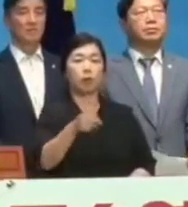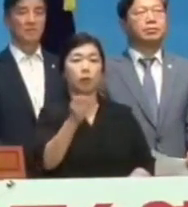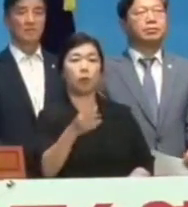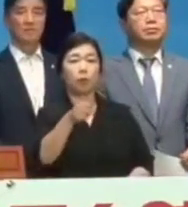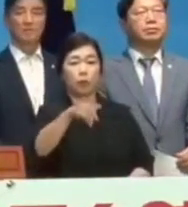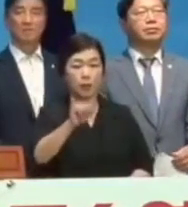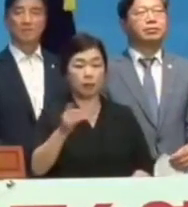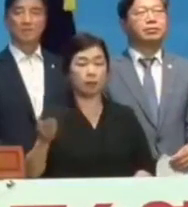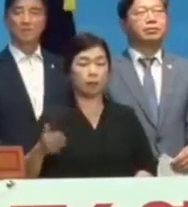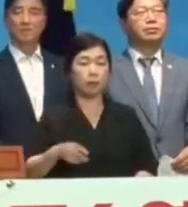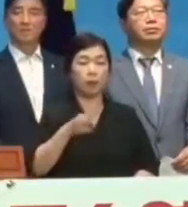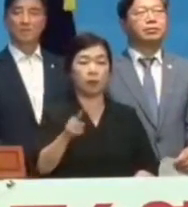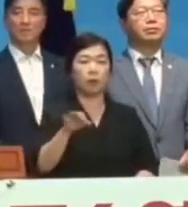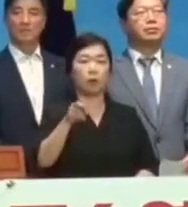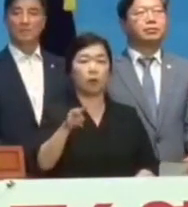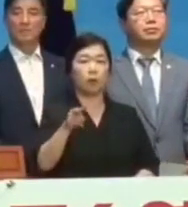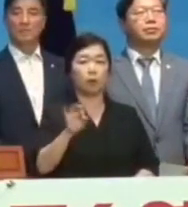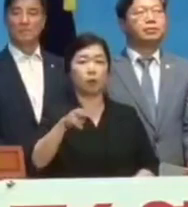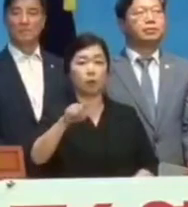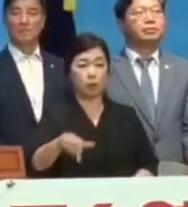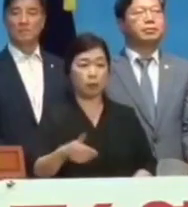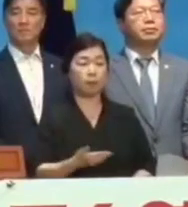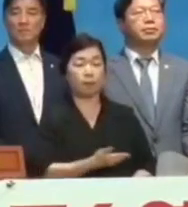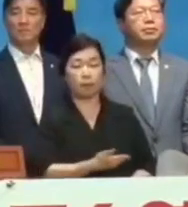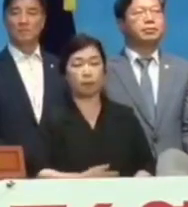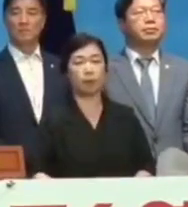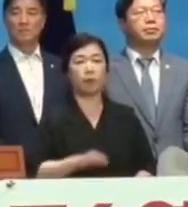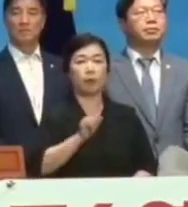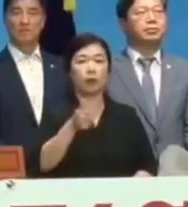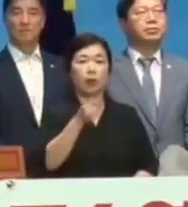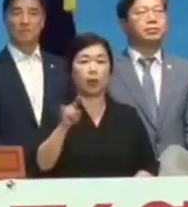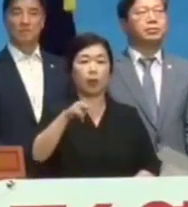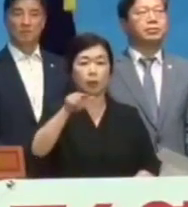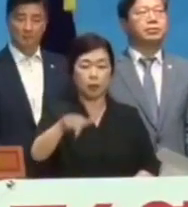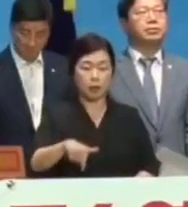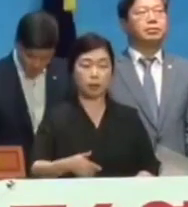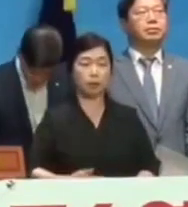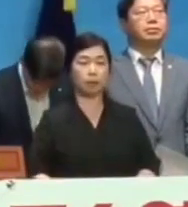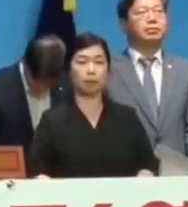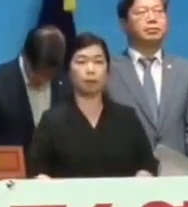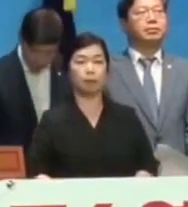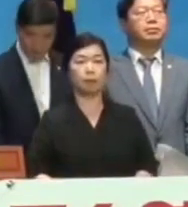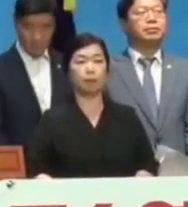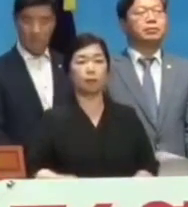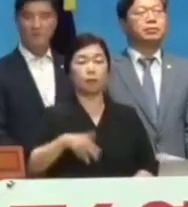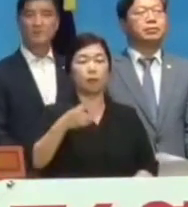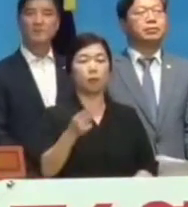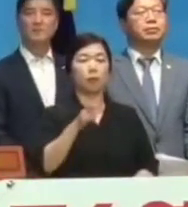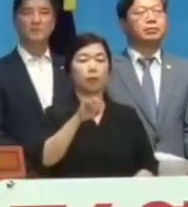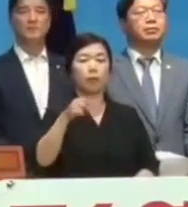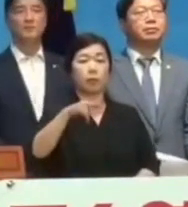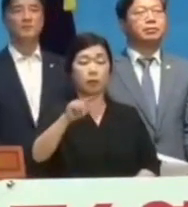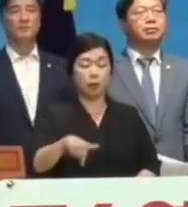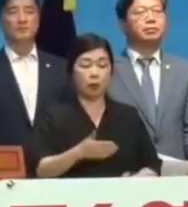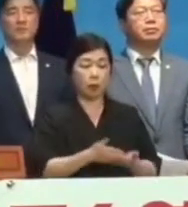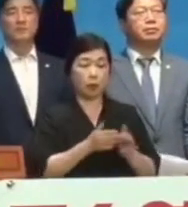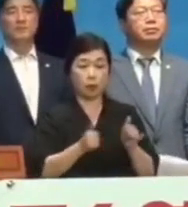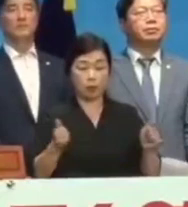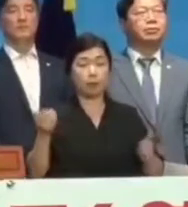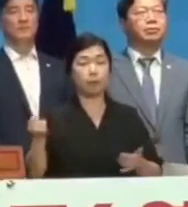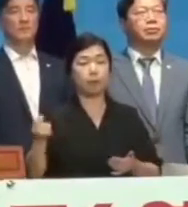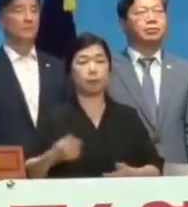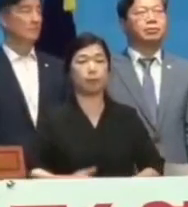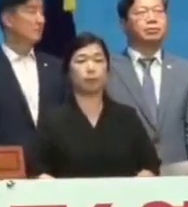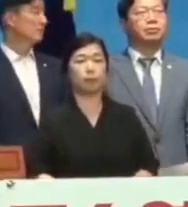오셨습니다. 서영석 의원님 오셨습니다. 이해식 의원님 오셨습니다. 최민석 당 대변인